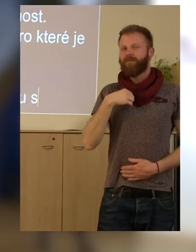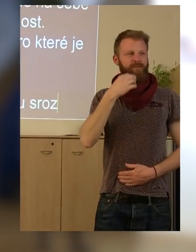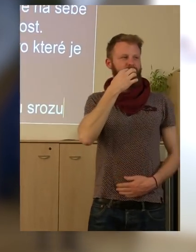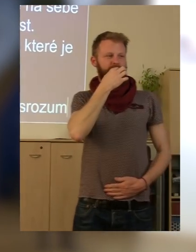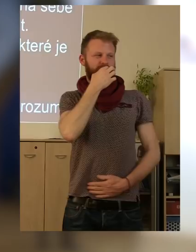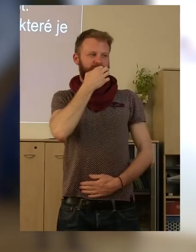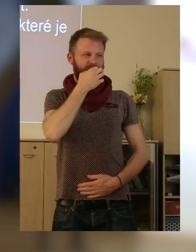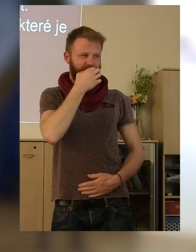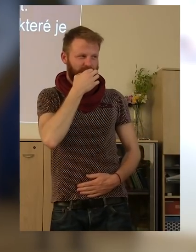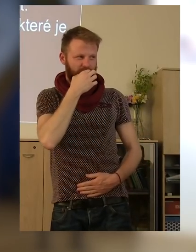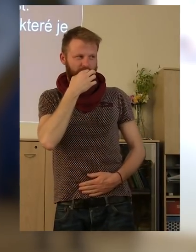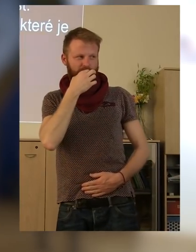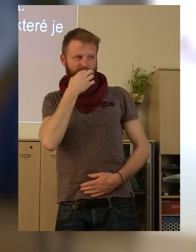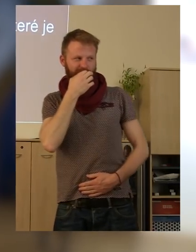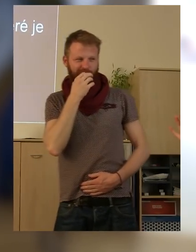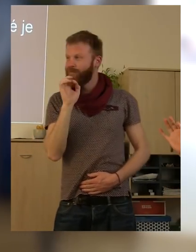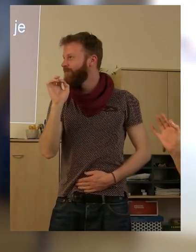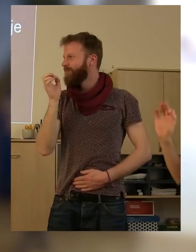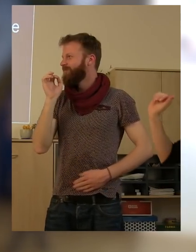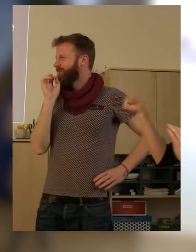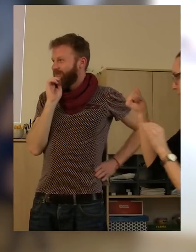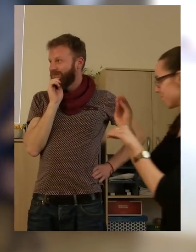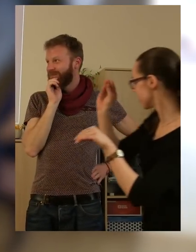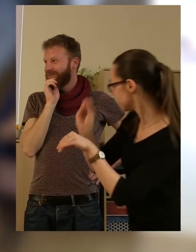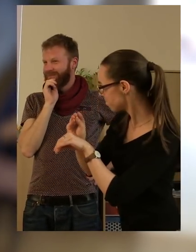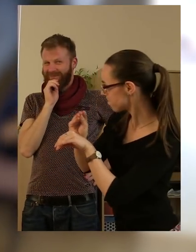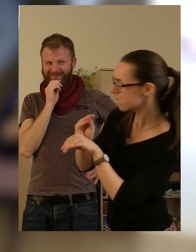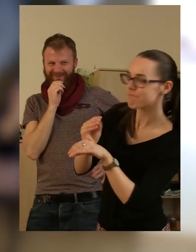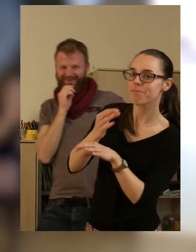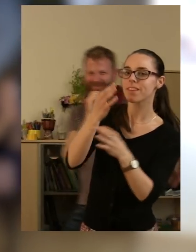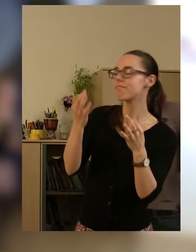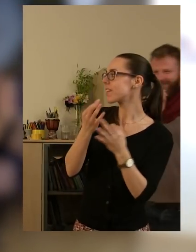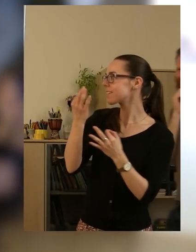Jo. Ale ukončím to tím, že bych řekl, že